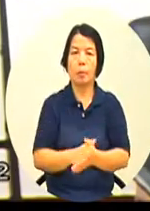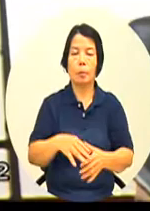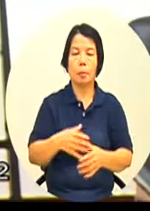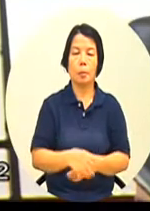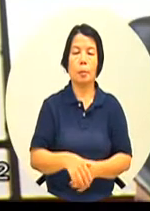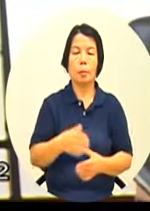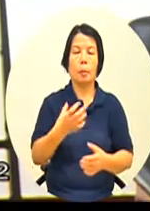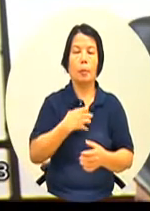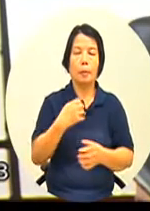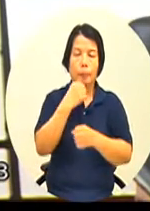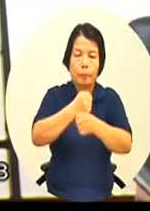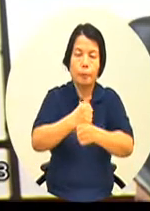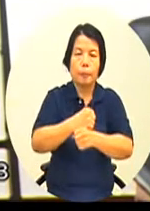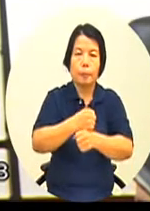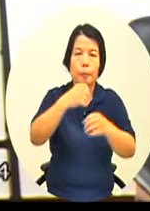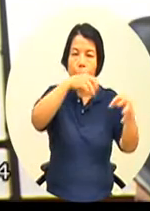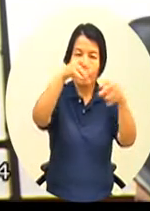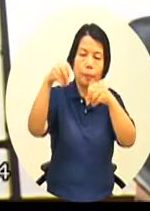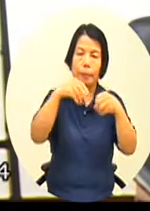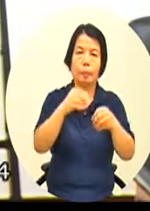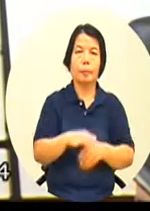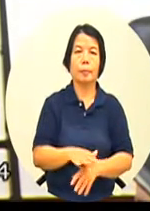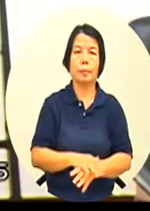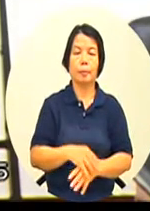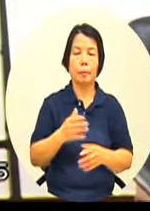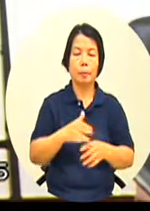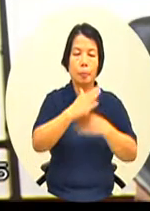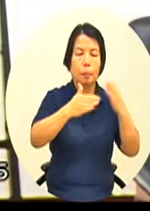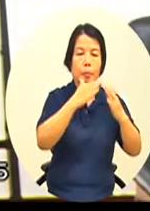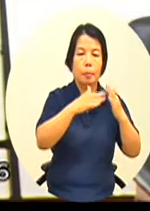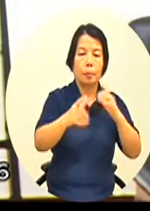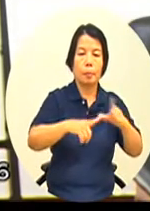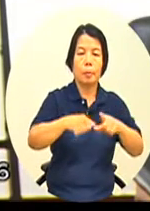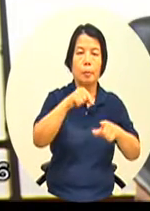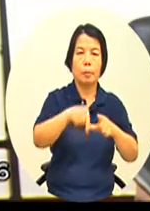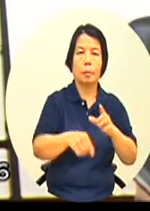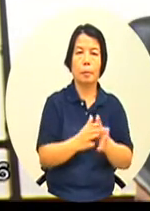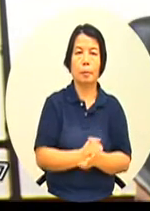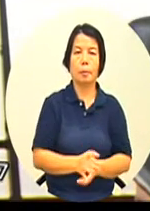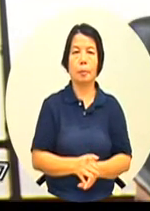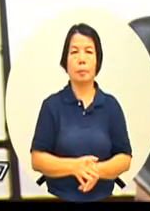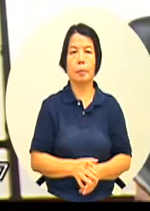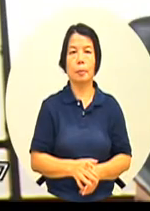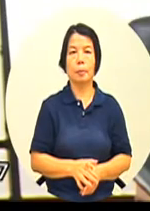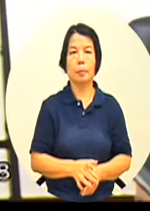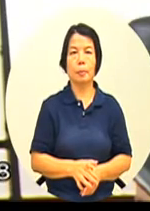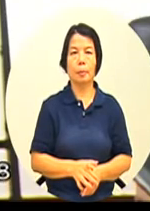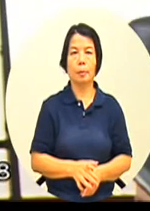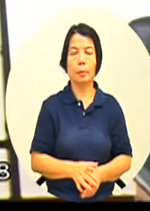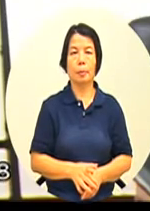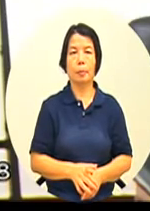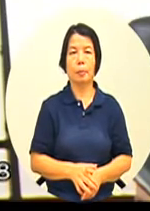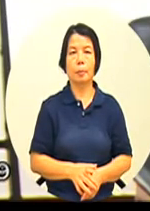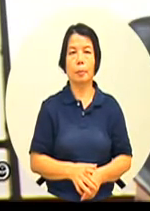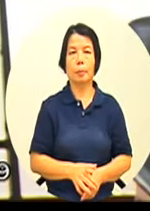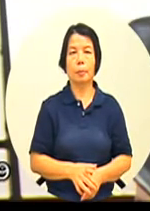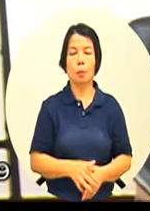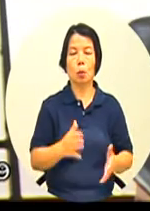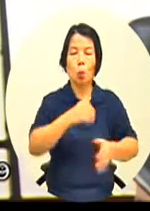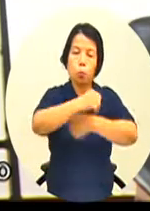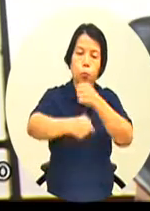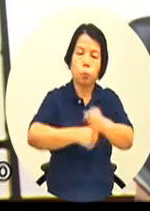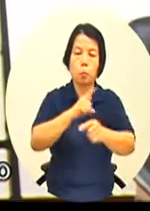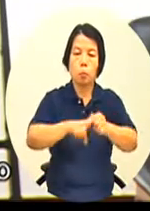是监视器。校园的设施，那刚刚还有讲到一个，我突然活动中